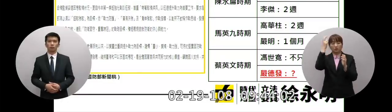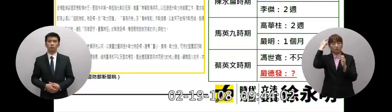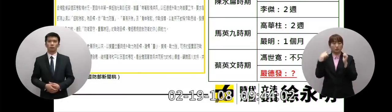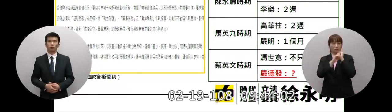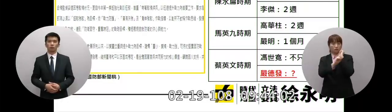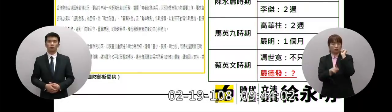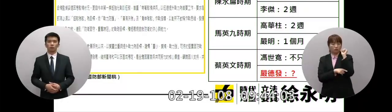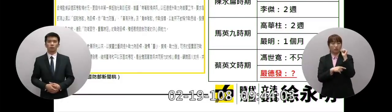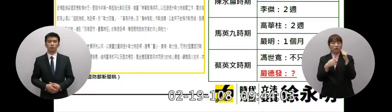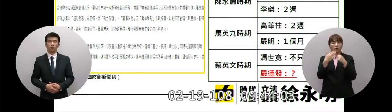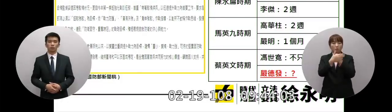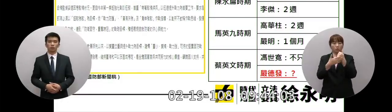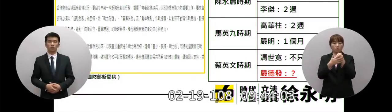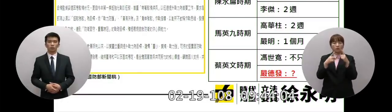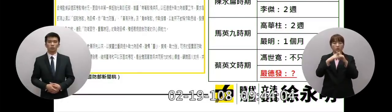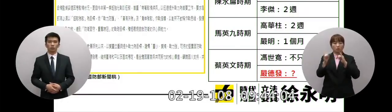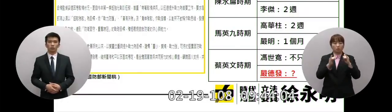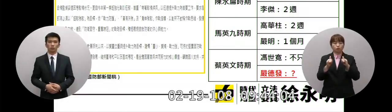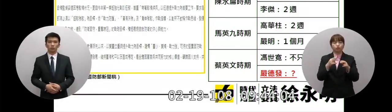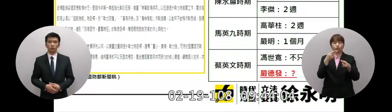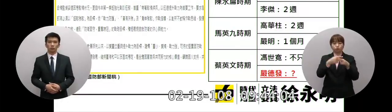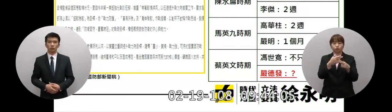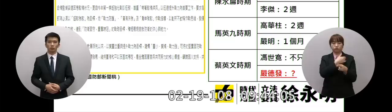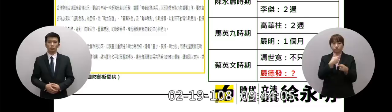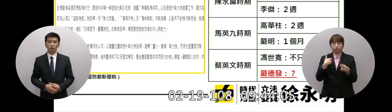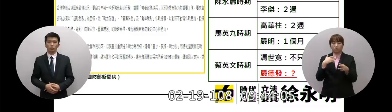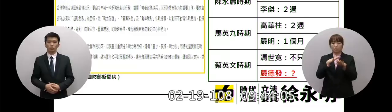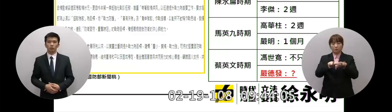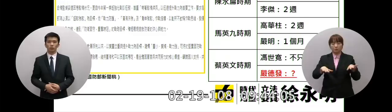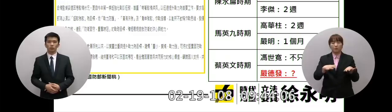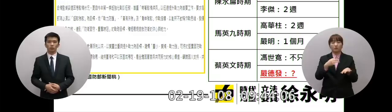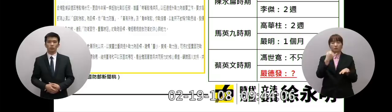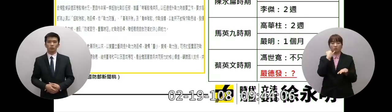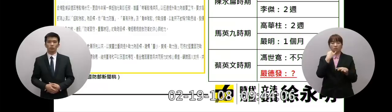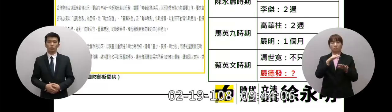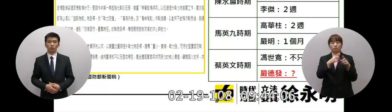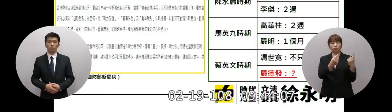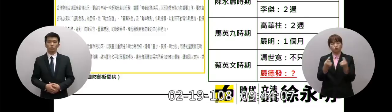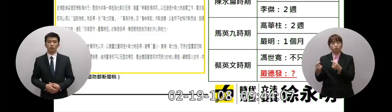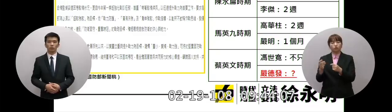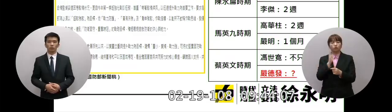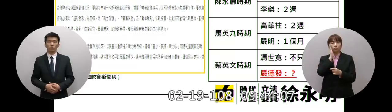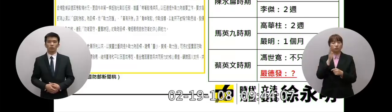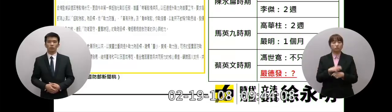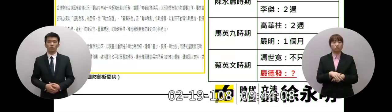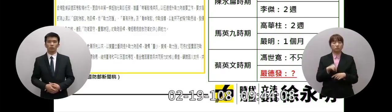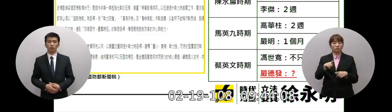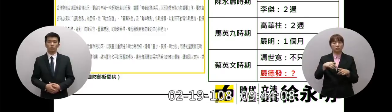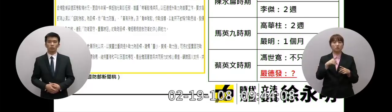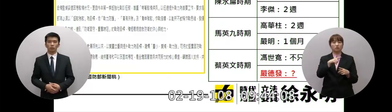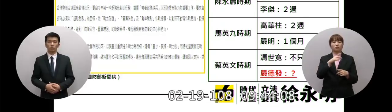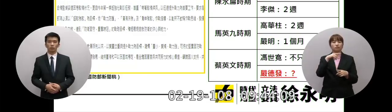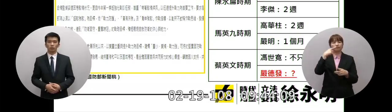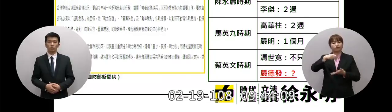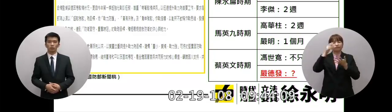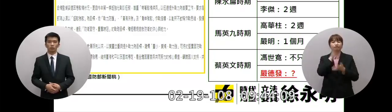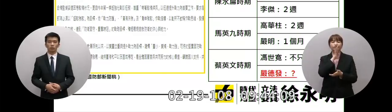效忠国家，保护人民，绝对有信心、能力确保国家安全与区域稳定。部长讲废话。